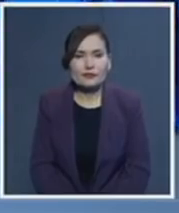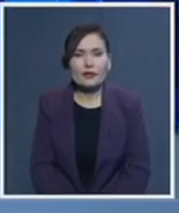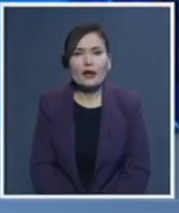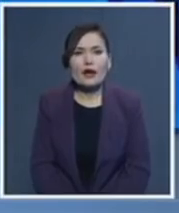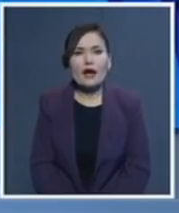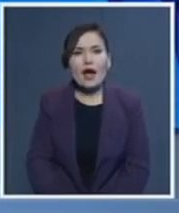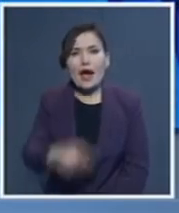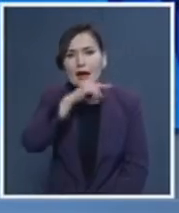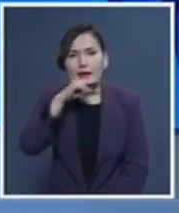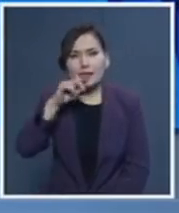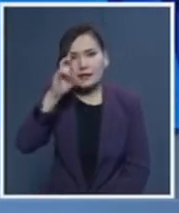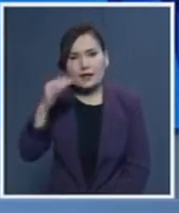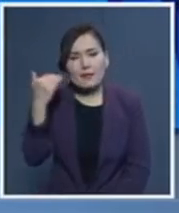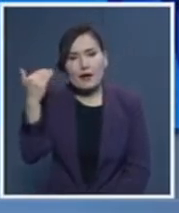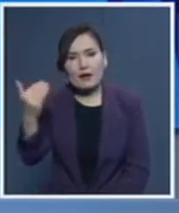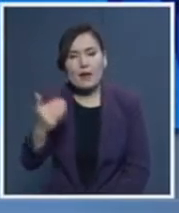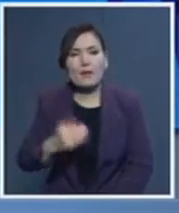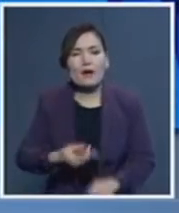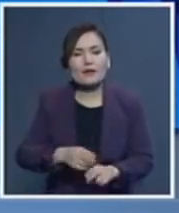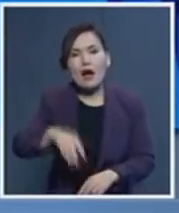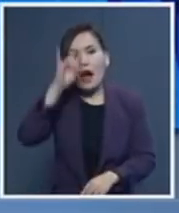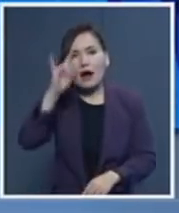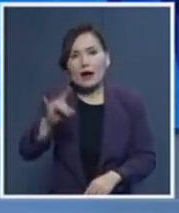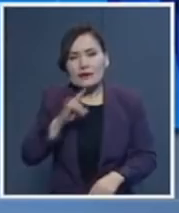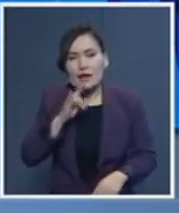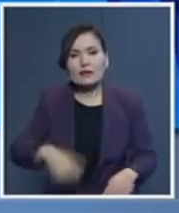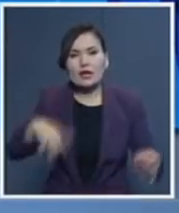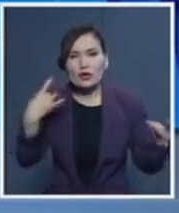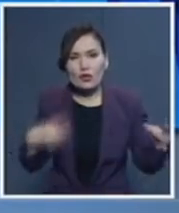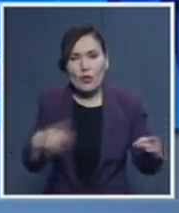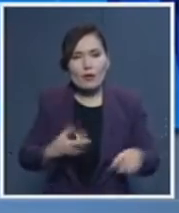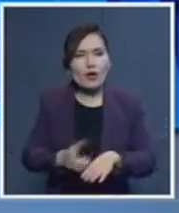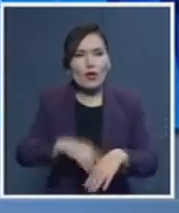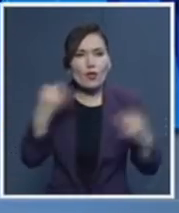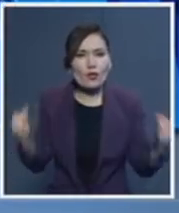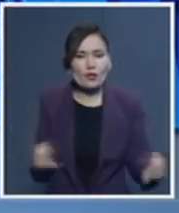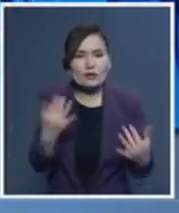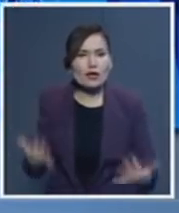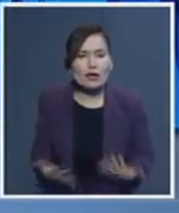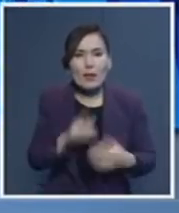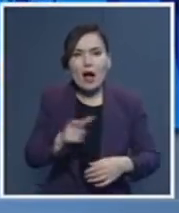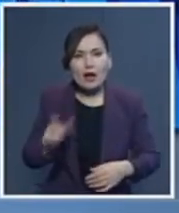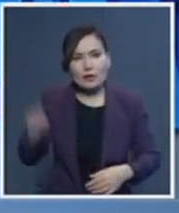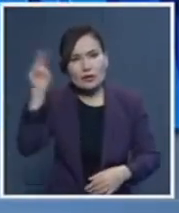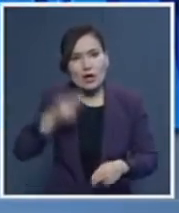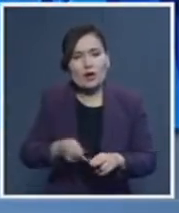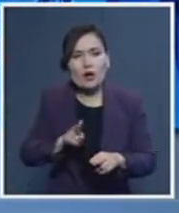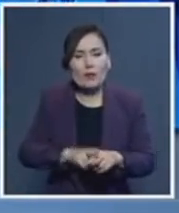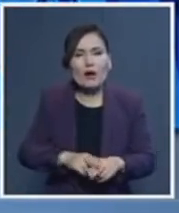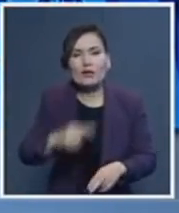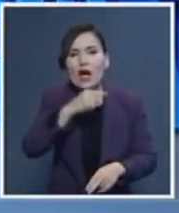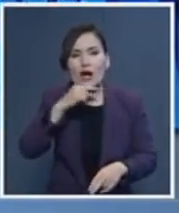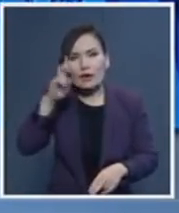Ел жаңалықтарын ойсақ. Кейінгі кездері көршілес Ресейде қазақтың қос ішекті домбырасына қызығушылық танытатындар көбейген. Ал Астрахань облысындағы